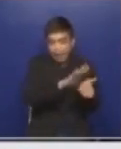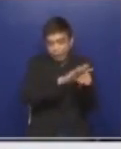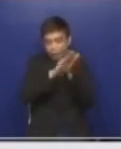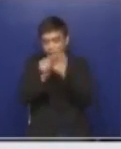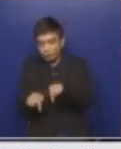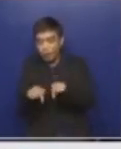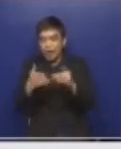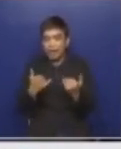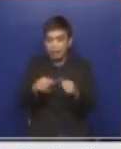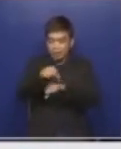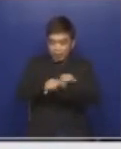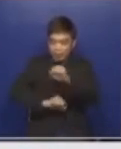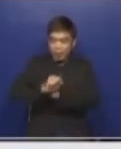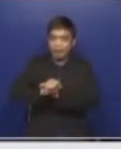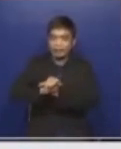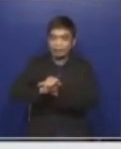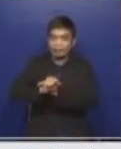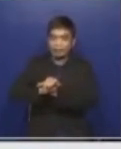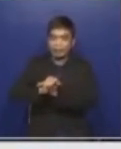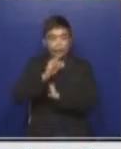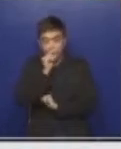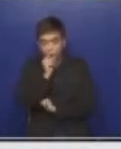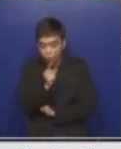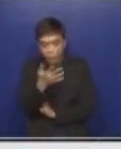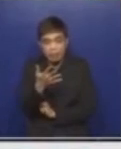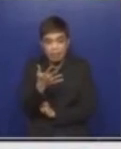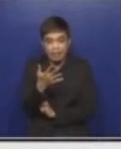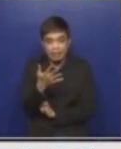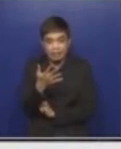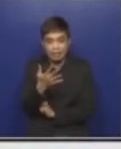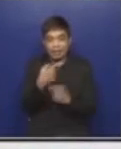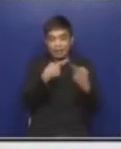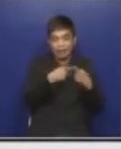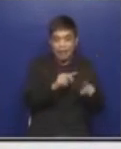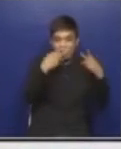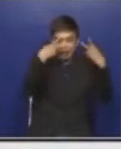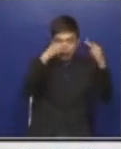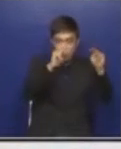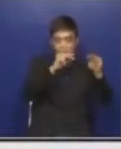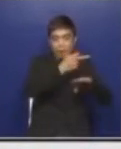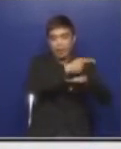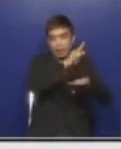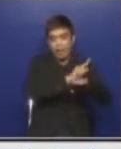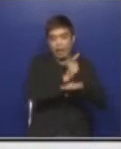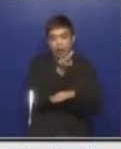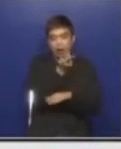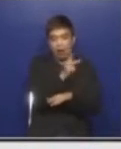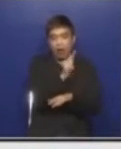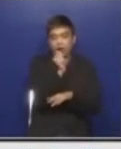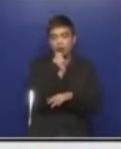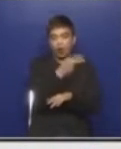พื่อนำสู่การปฏิบัติผมจะไม่เถียงแต่มีท่านนายกรัฐมนตรีเป็นประธานคทช.ตามกฎหมายพ.ร.บ.คทช.